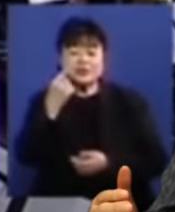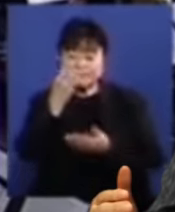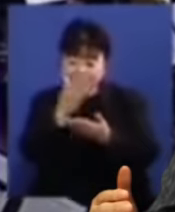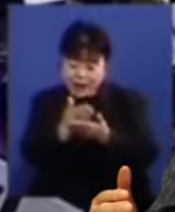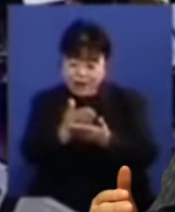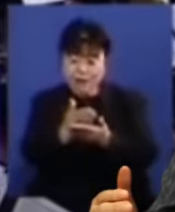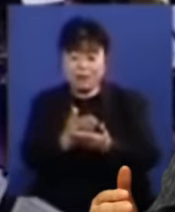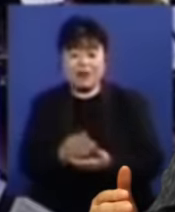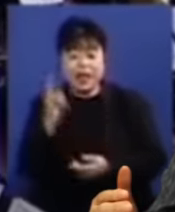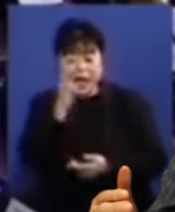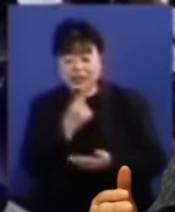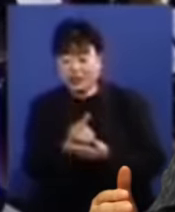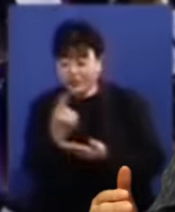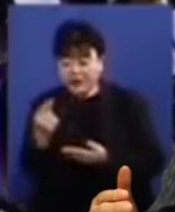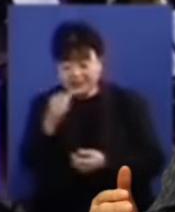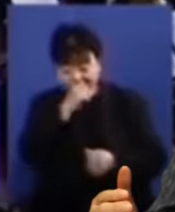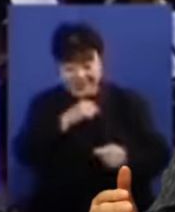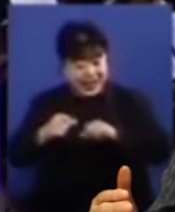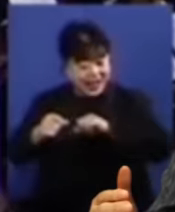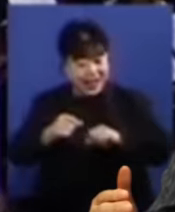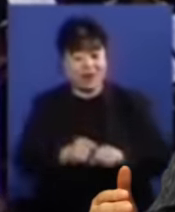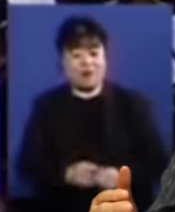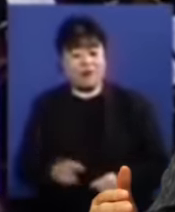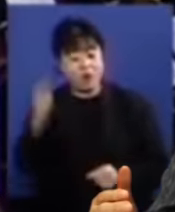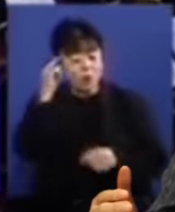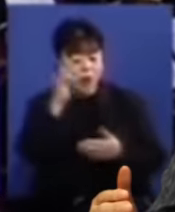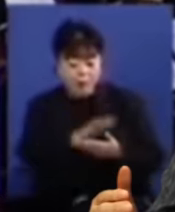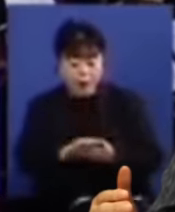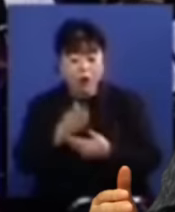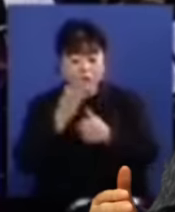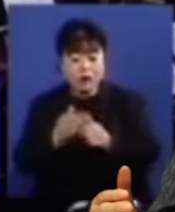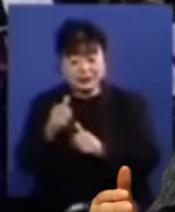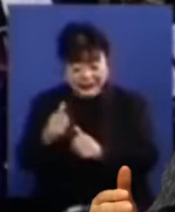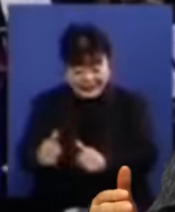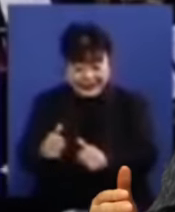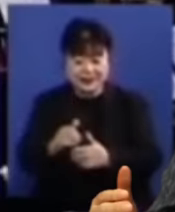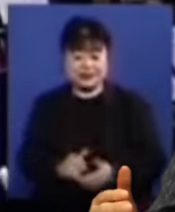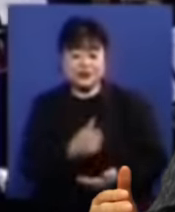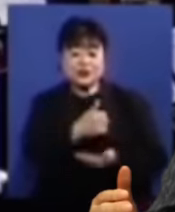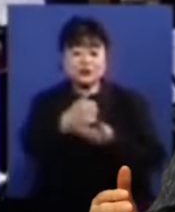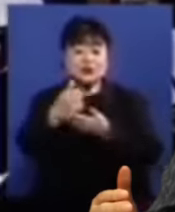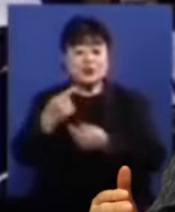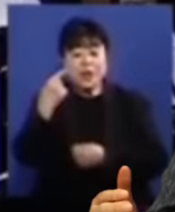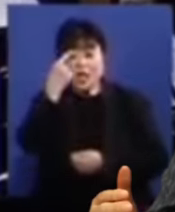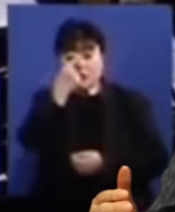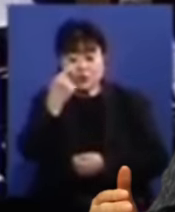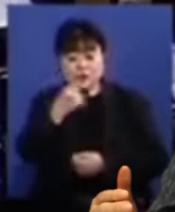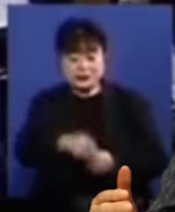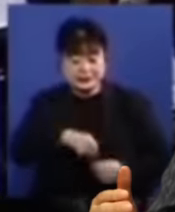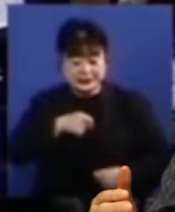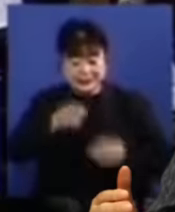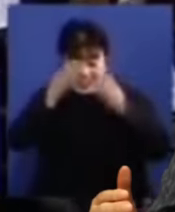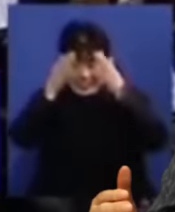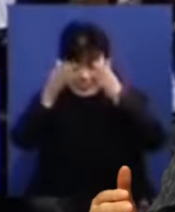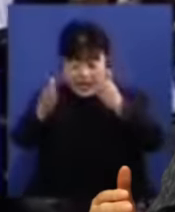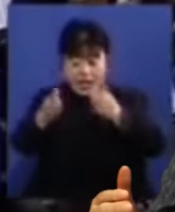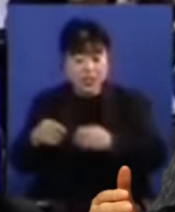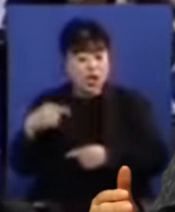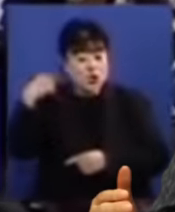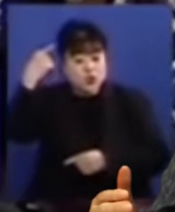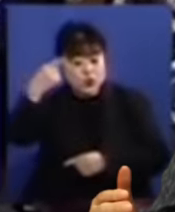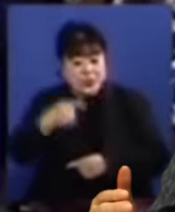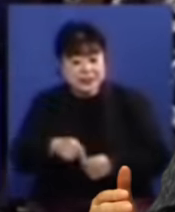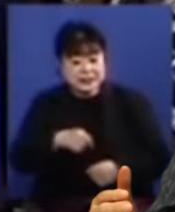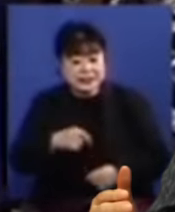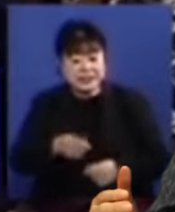말고 악에서 떠나 선을 행하고 화평을 구하며 그것을 따르라. 주의 눈은 의인을 향하시고 그의 귀는